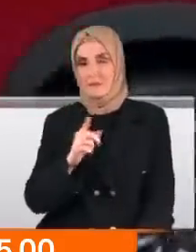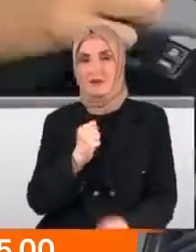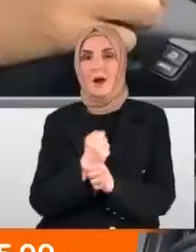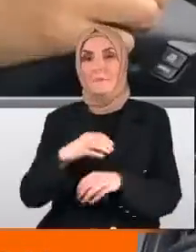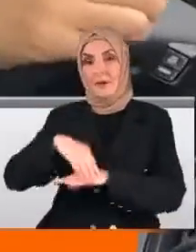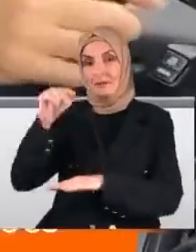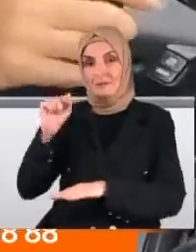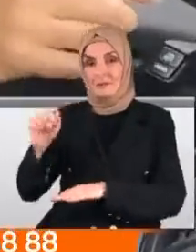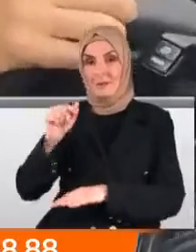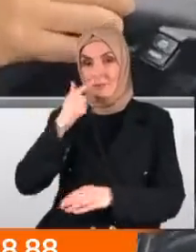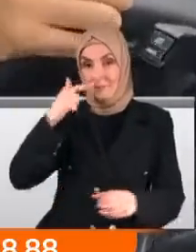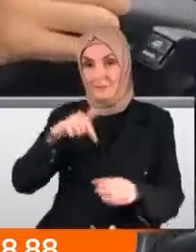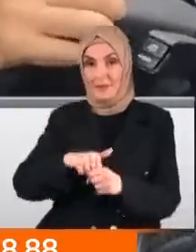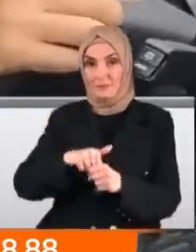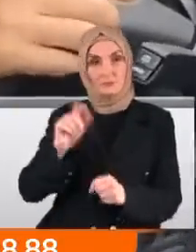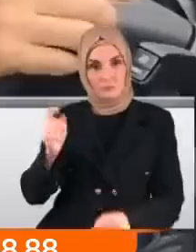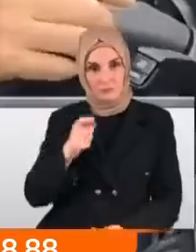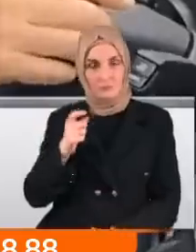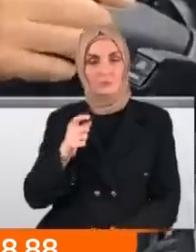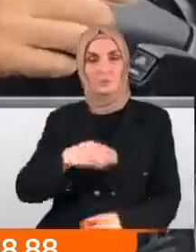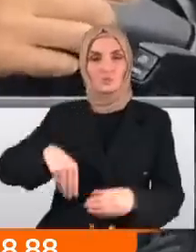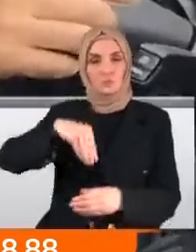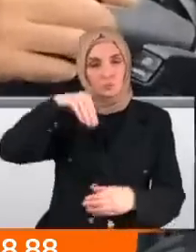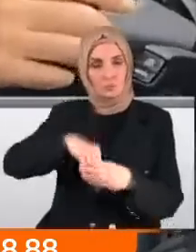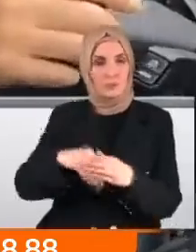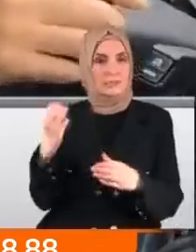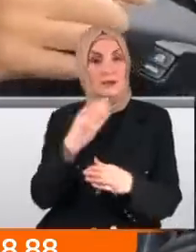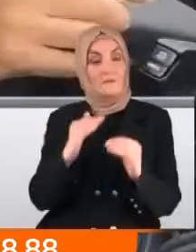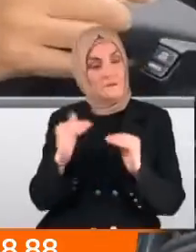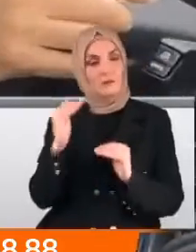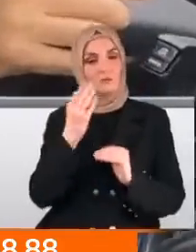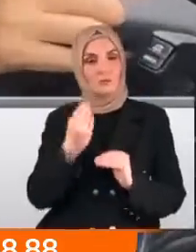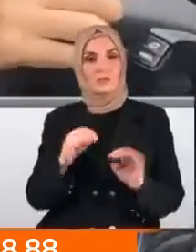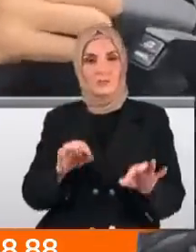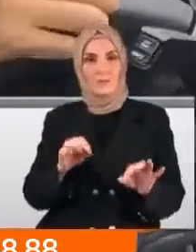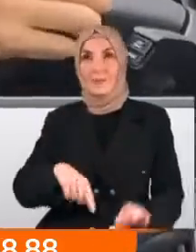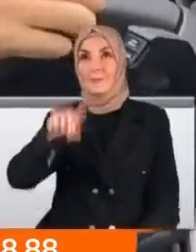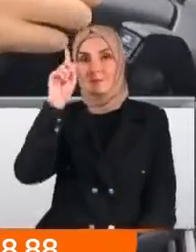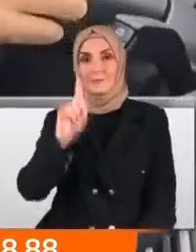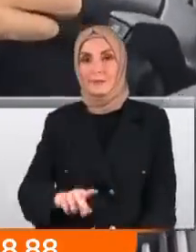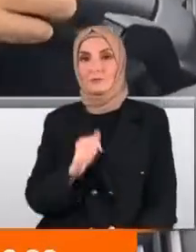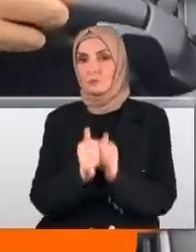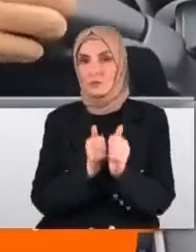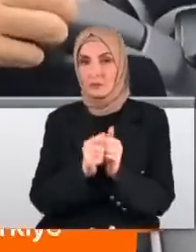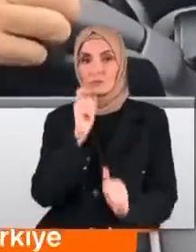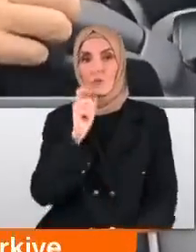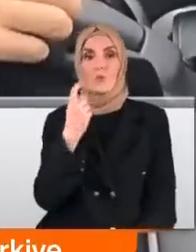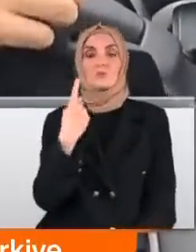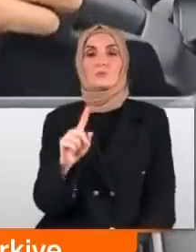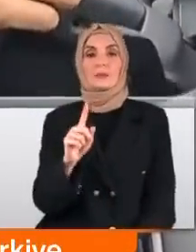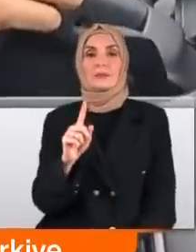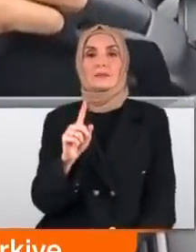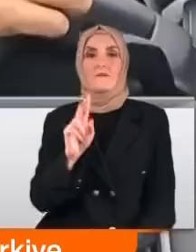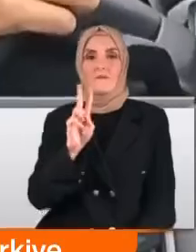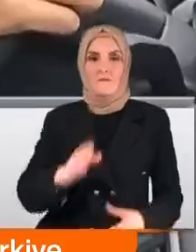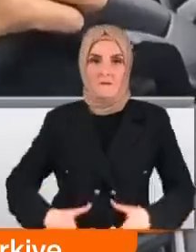nedir? Kuyu sayımızı artıracağız. Şu anda günlük üretimimiz 9000 varillere ulaştı. 7-8 tane kuyumuz